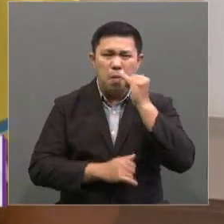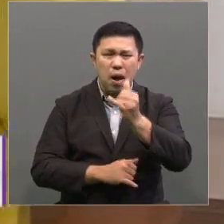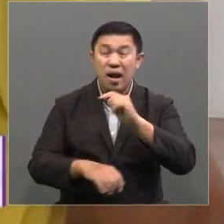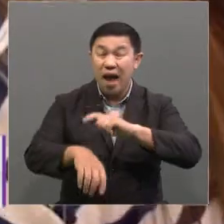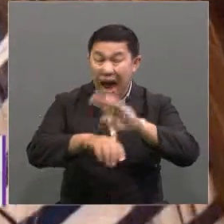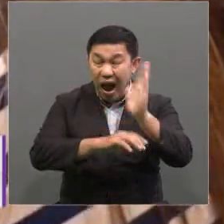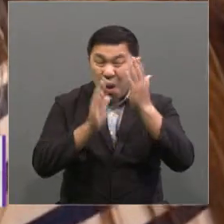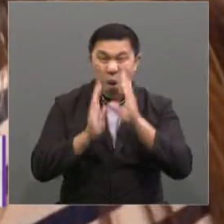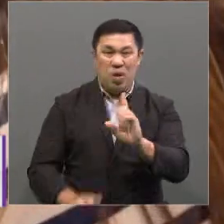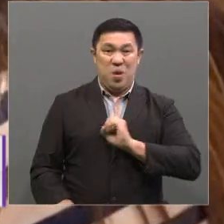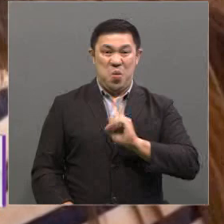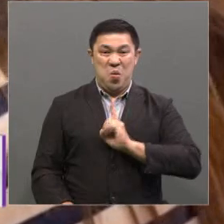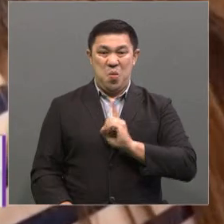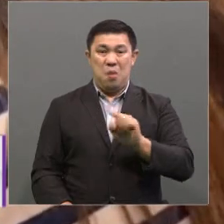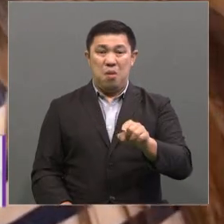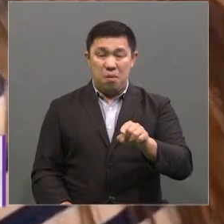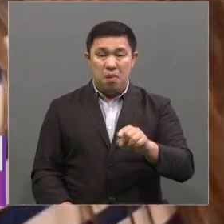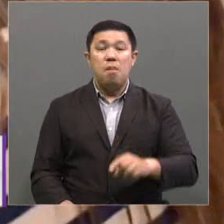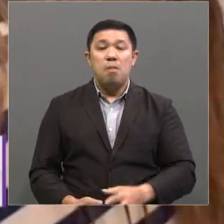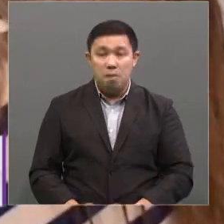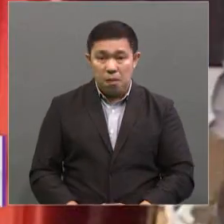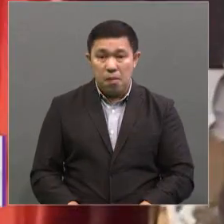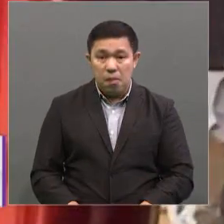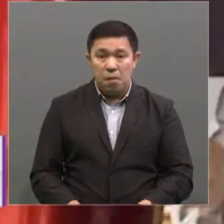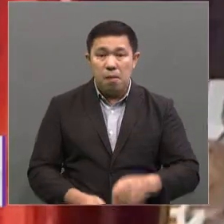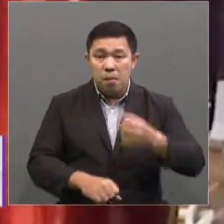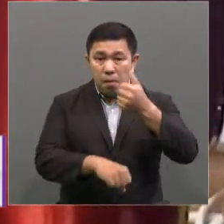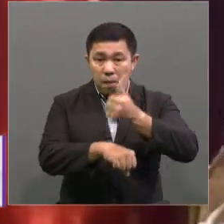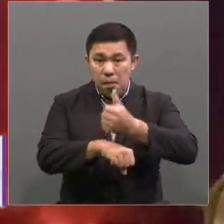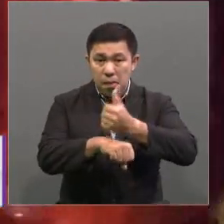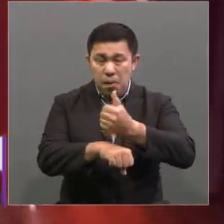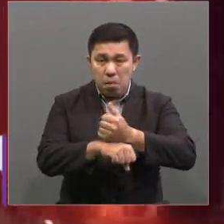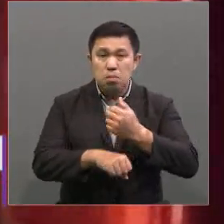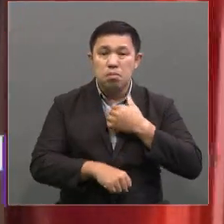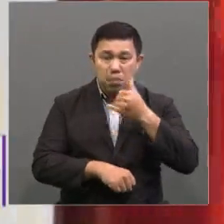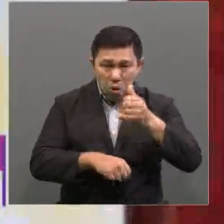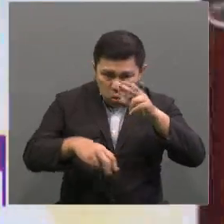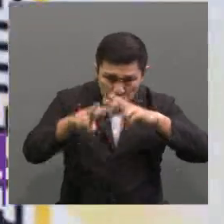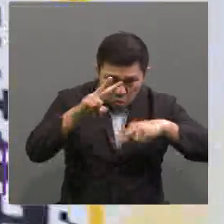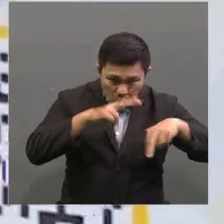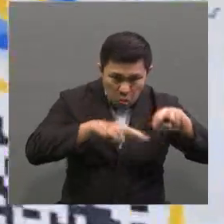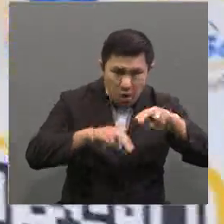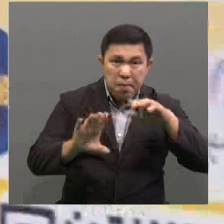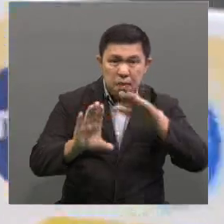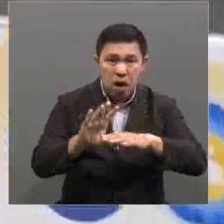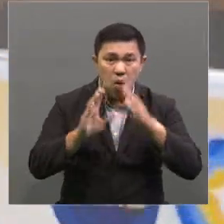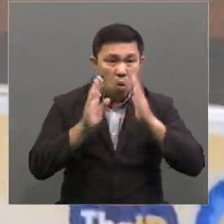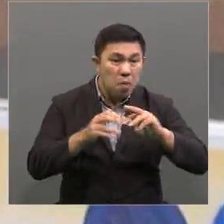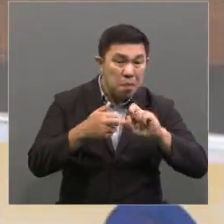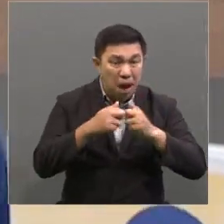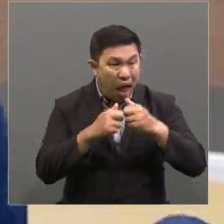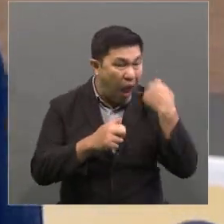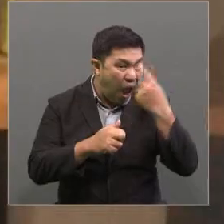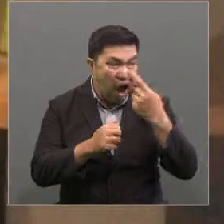เดียวคนเดียวเลยนะคะตลอดช่วงเช้าผู้ว่าราชการจังหวัดก็ไปตรวจดูการลงทะเบียนแล้วก็ฝากถึงลูกหนี้นอกระบบน